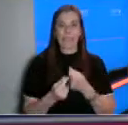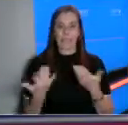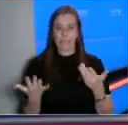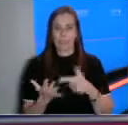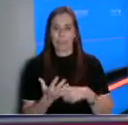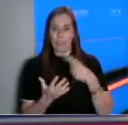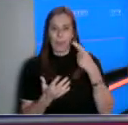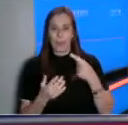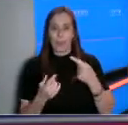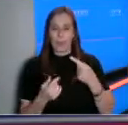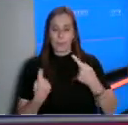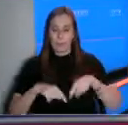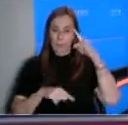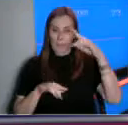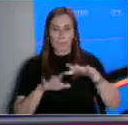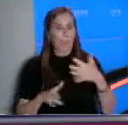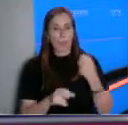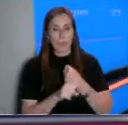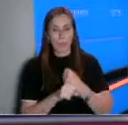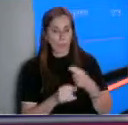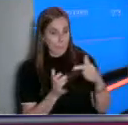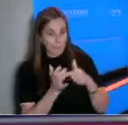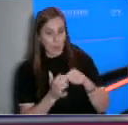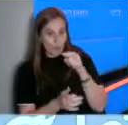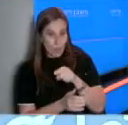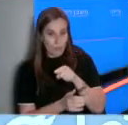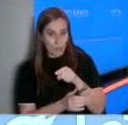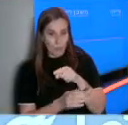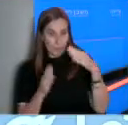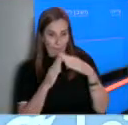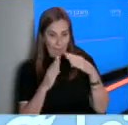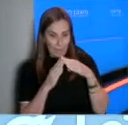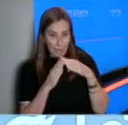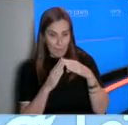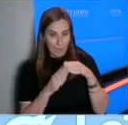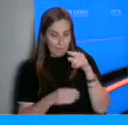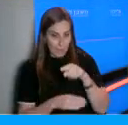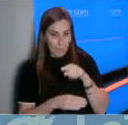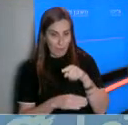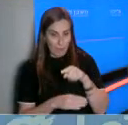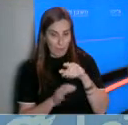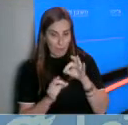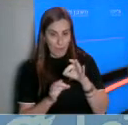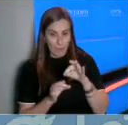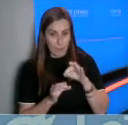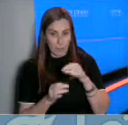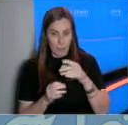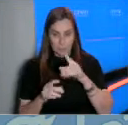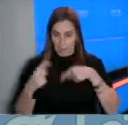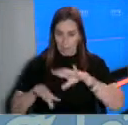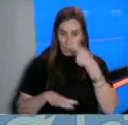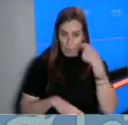כסף למגמת מדעי מחשב. אז מה הם עשו? בגלל שאתם גרים ואתם בעצם חלוצים... זה מגמה מאוד